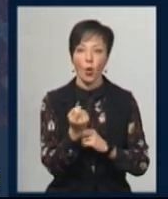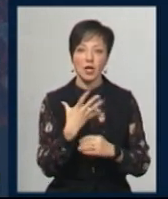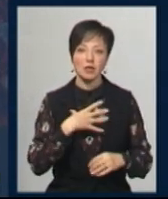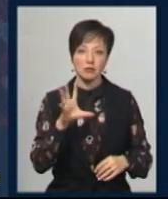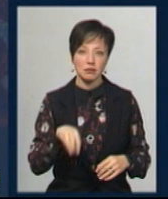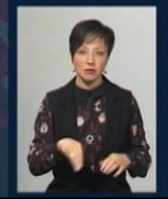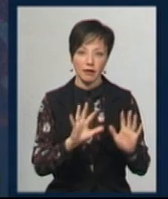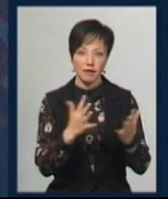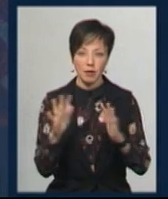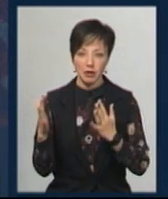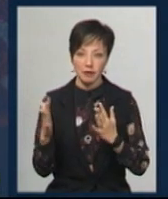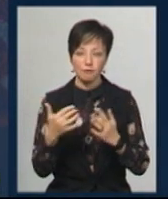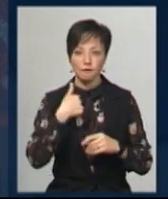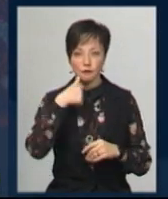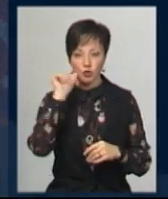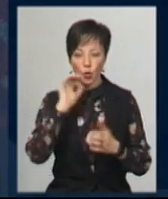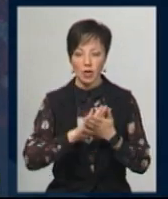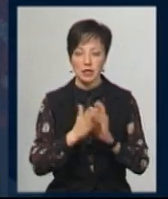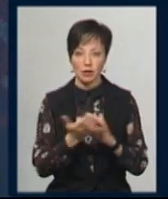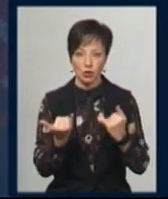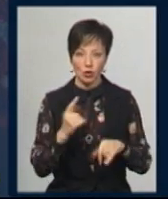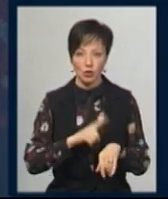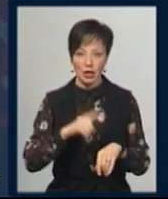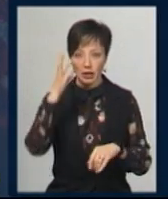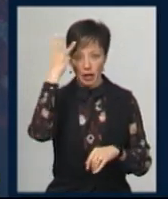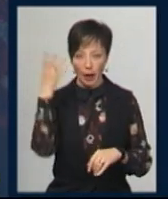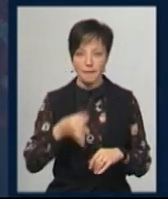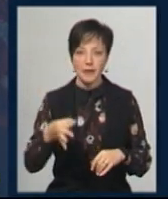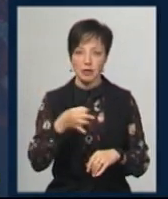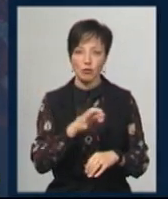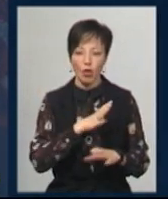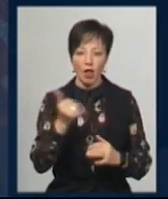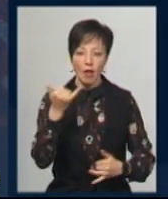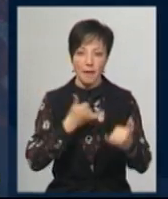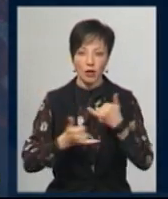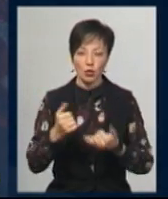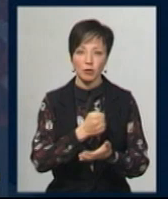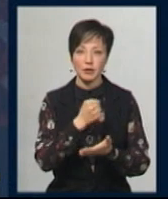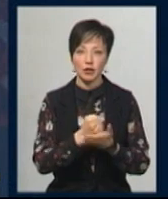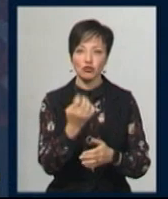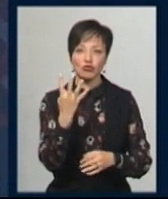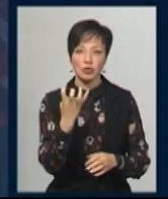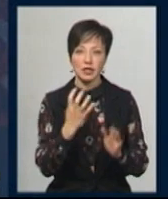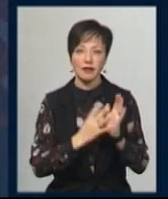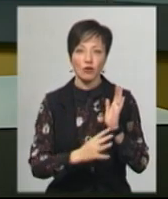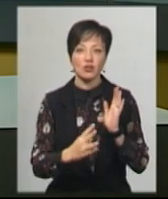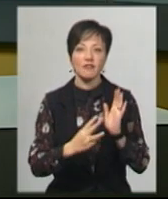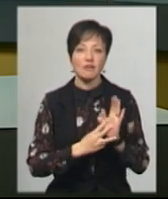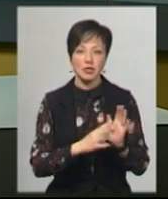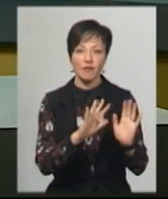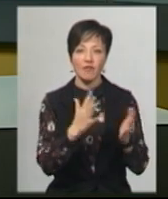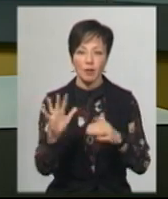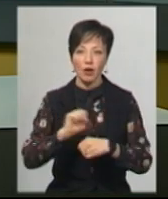летальних випадків. Нагадаємо, вчора станом на цю годину на Хмельниччині було лабораторно підтверджено 498